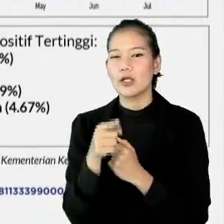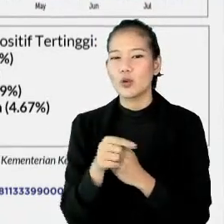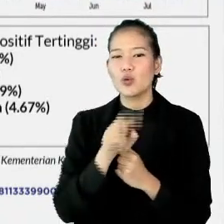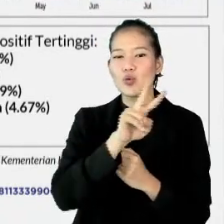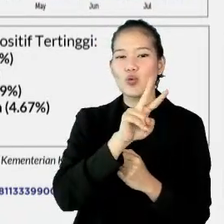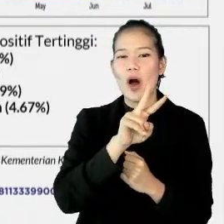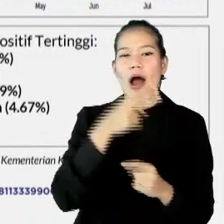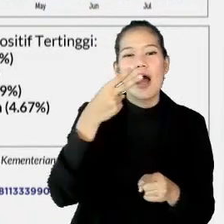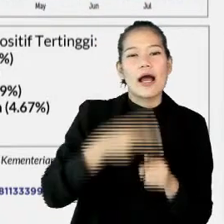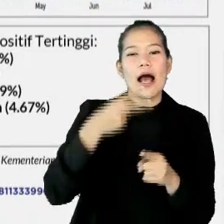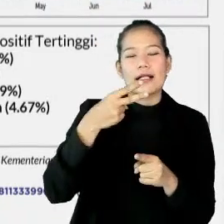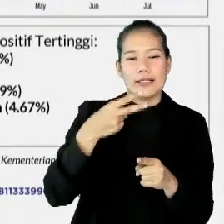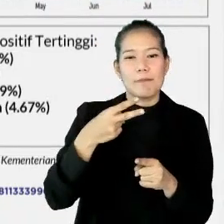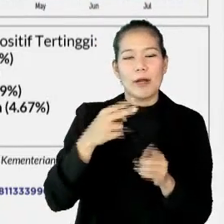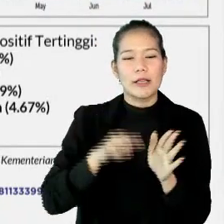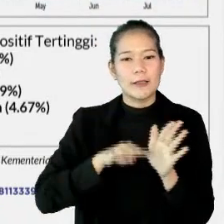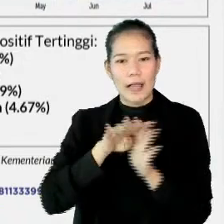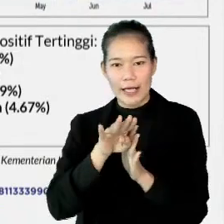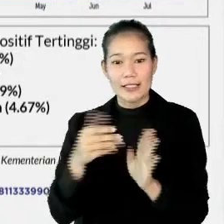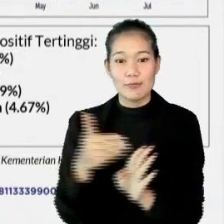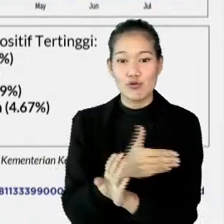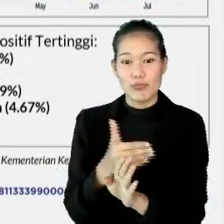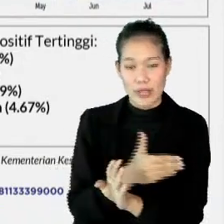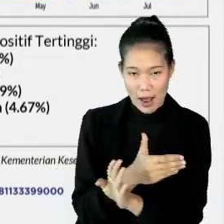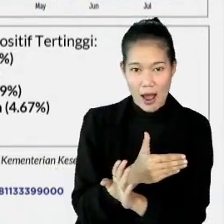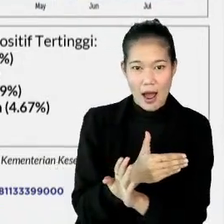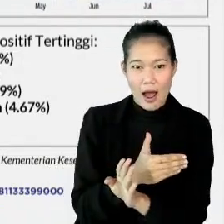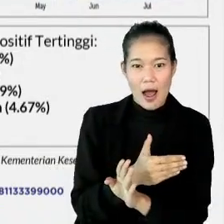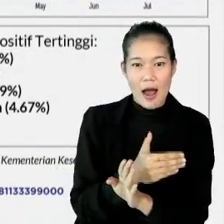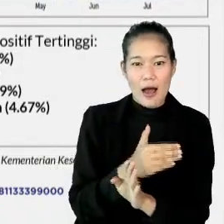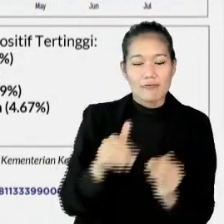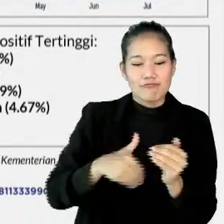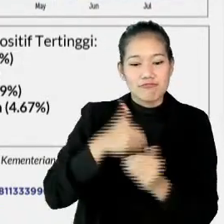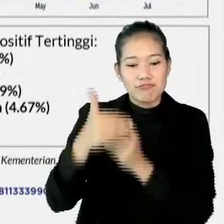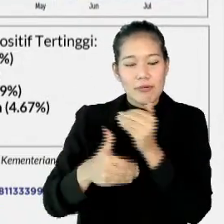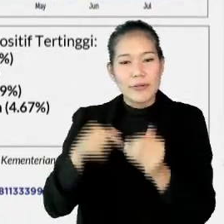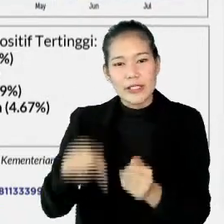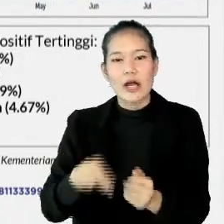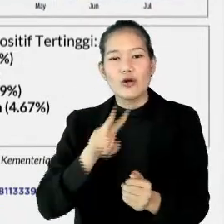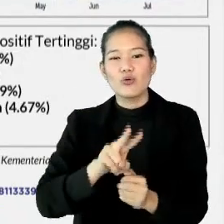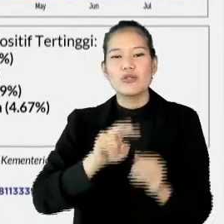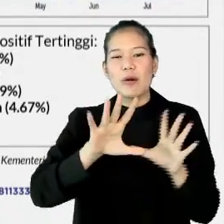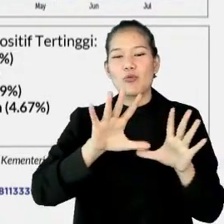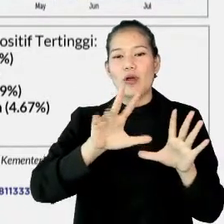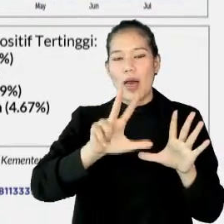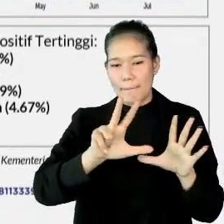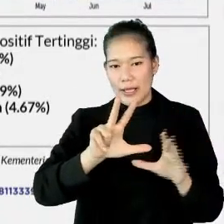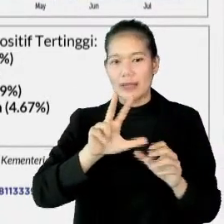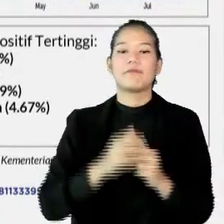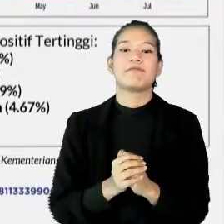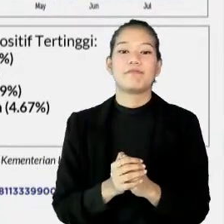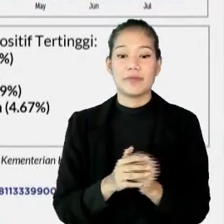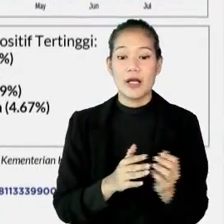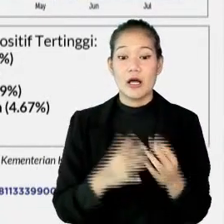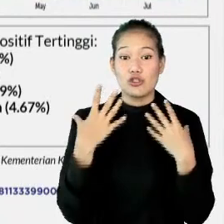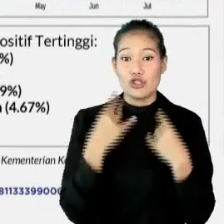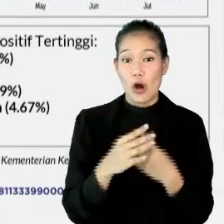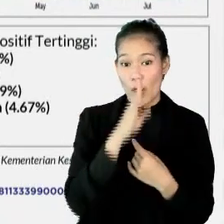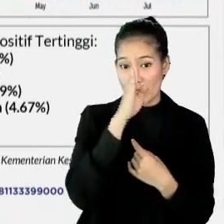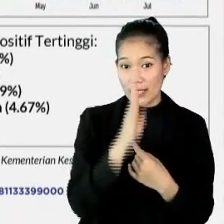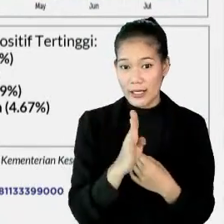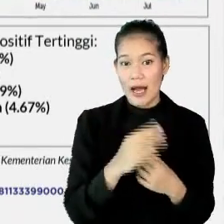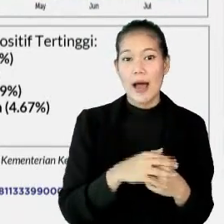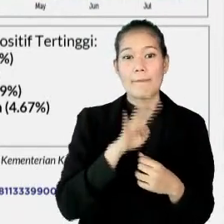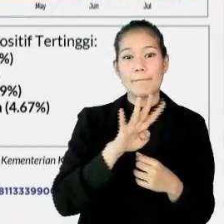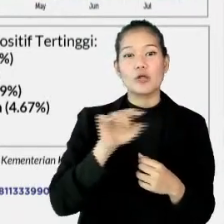lipat. Sebelumnya dalam seminggu jumlah kematian 126, pekan terakhir naik jadi 258. Kemudian peringkat kedua ada Jawa Tengah,